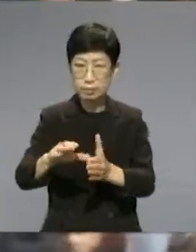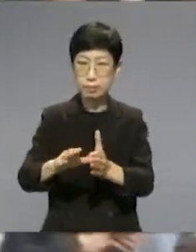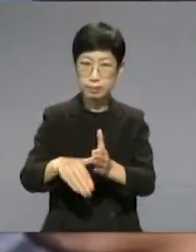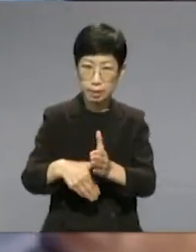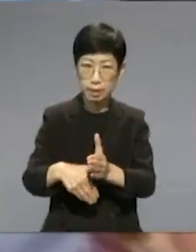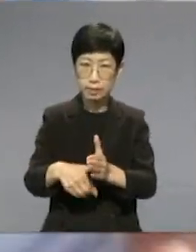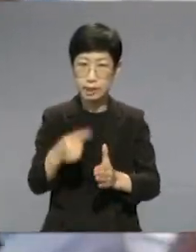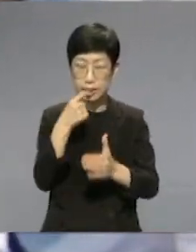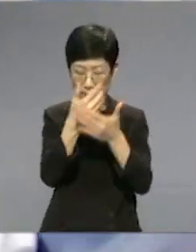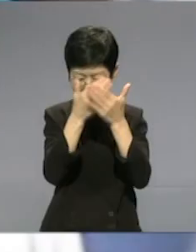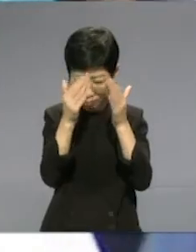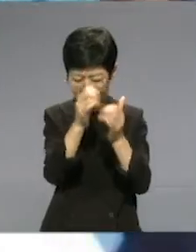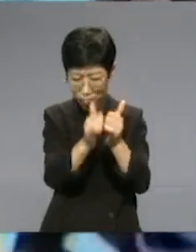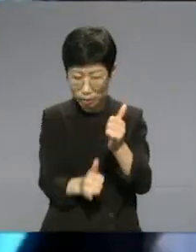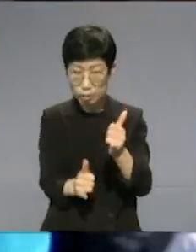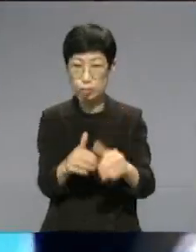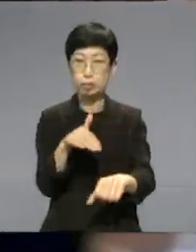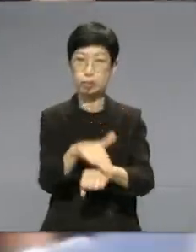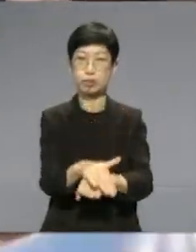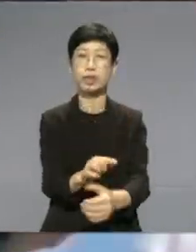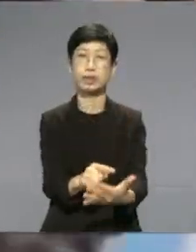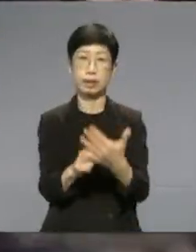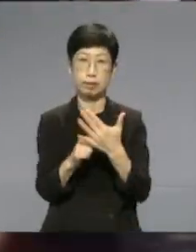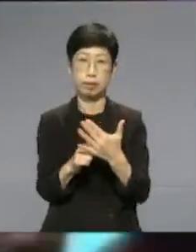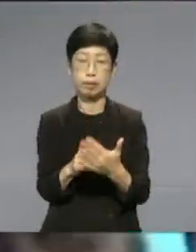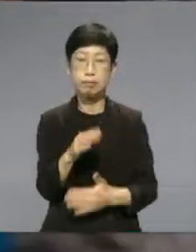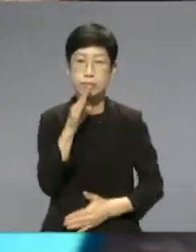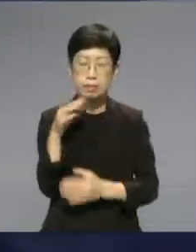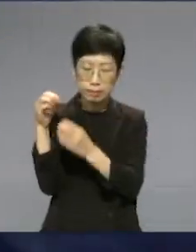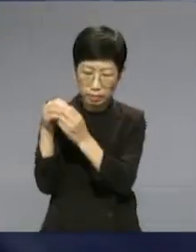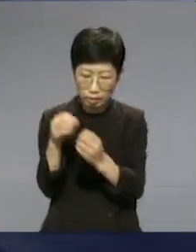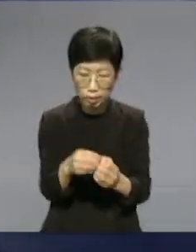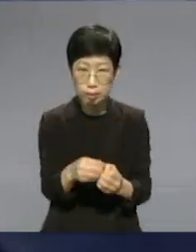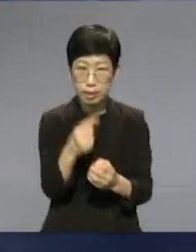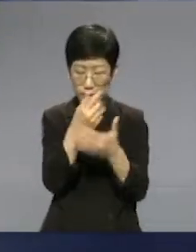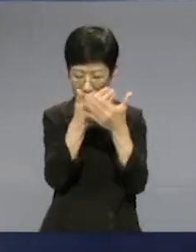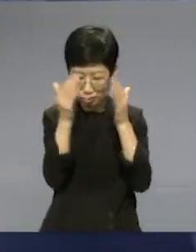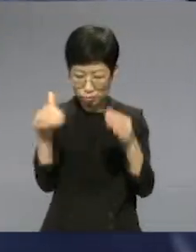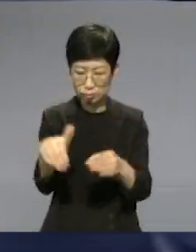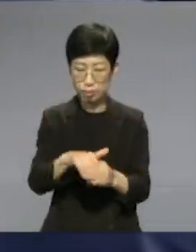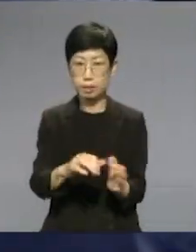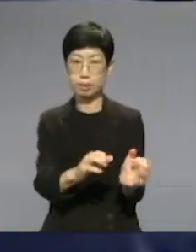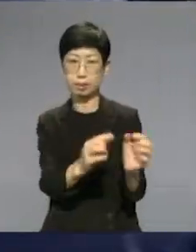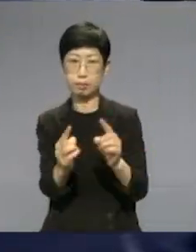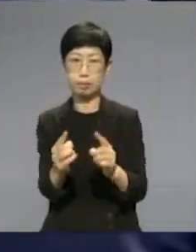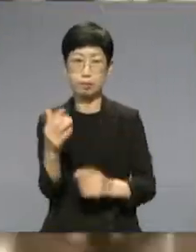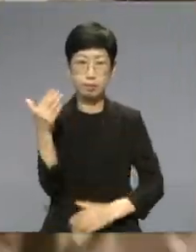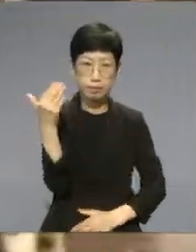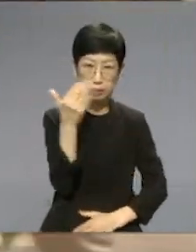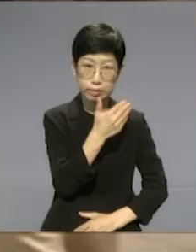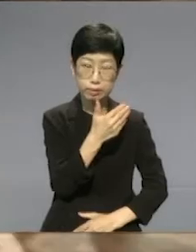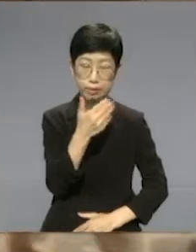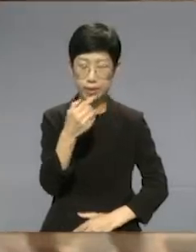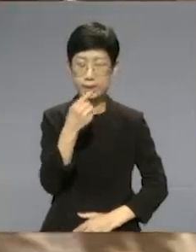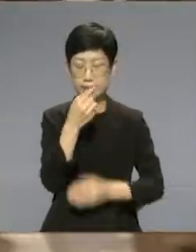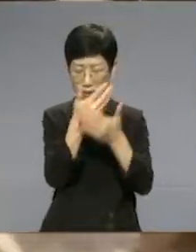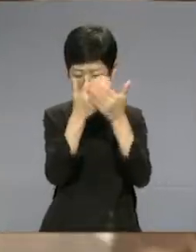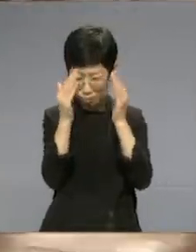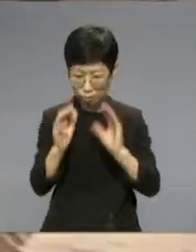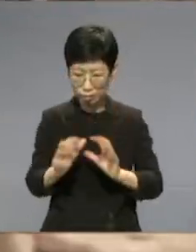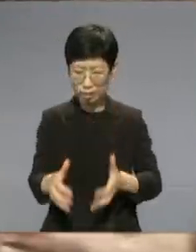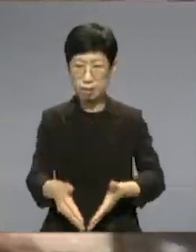힌두 민족주의가 대두됐는데요. 이른바 전통 힌두 문화의 회복과 순수 힌두의 나라 건설을 목표로